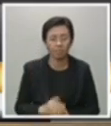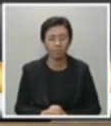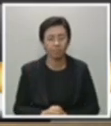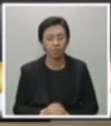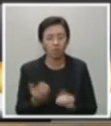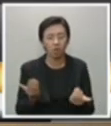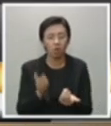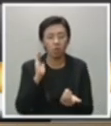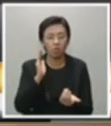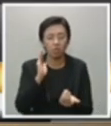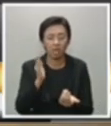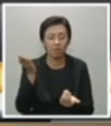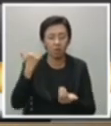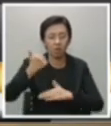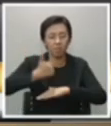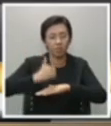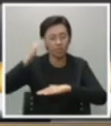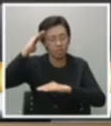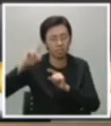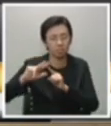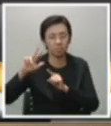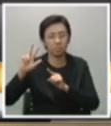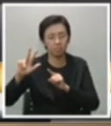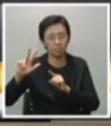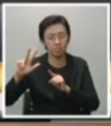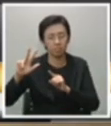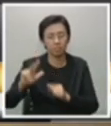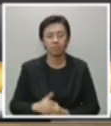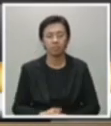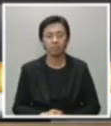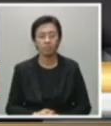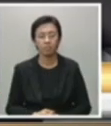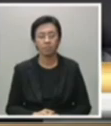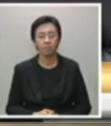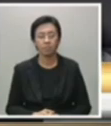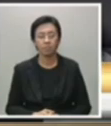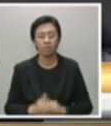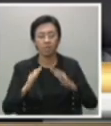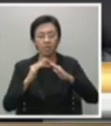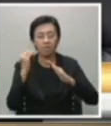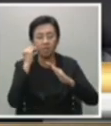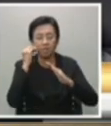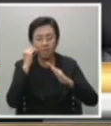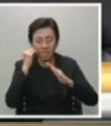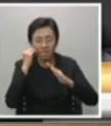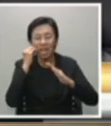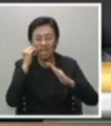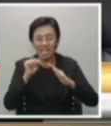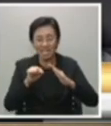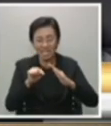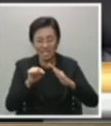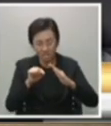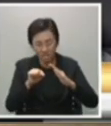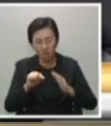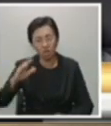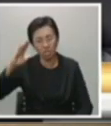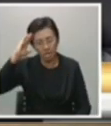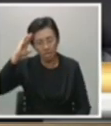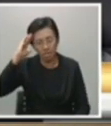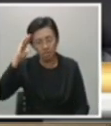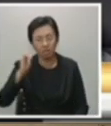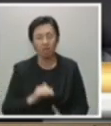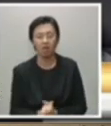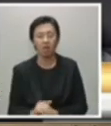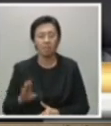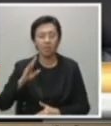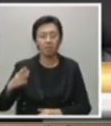ชายของอดีตแม่ทัพภาคที่3เนี่ยได้ใช้บ้านพักในค่ายทหารเป็นที่ทำการบริษั